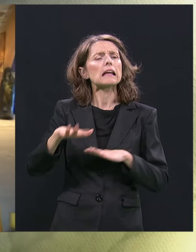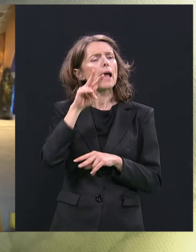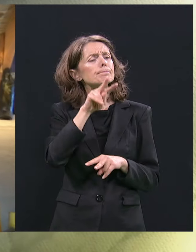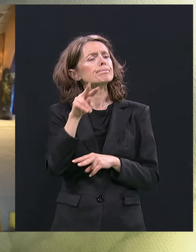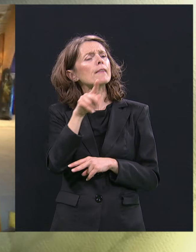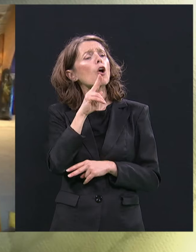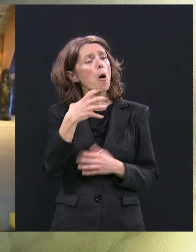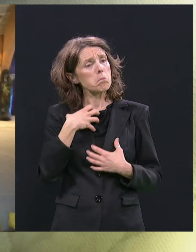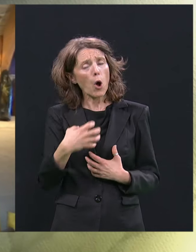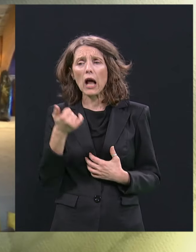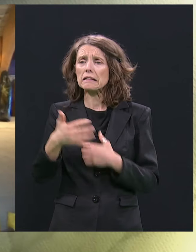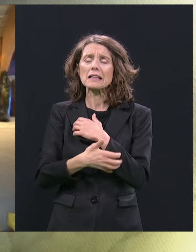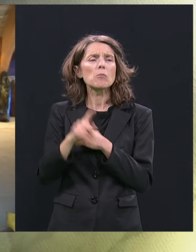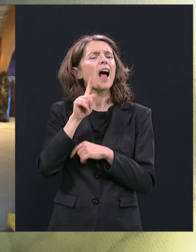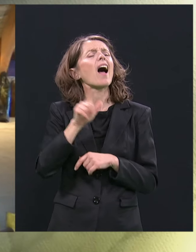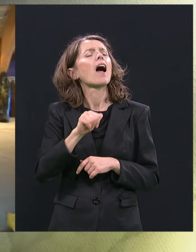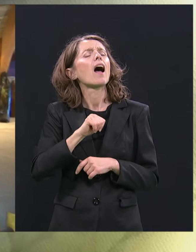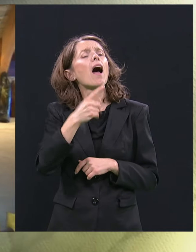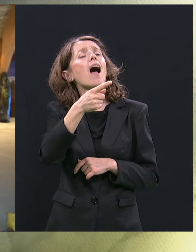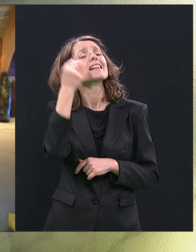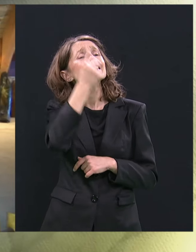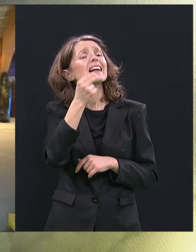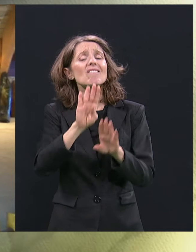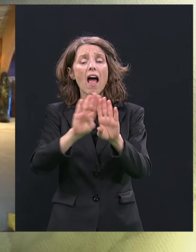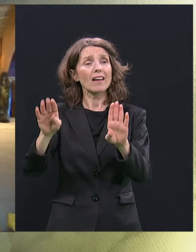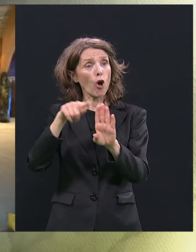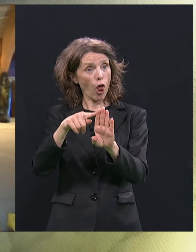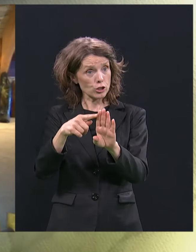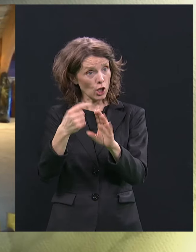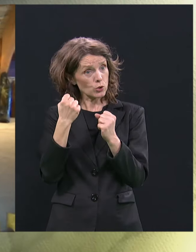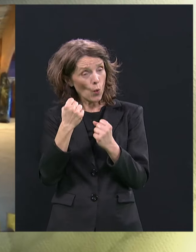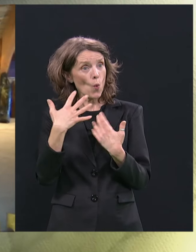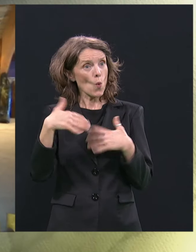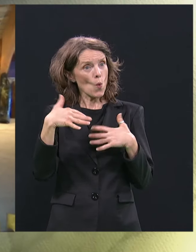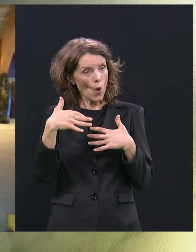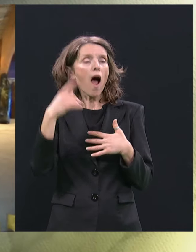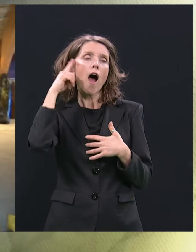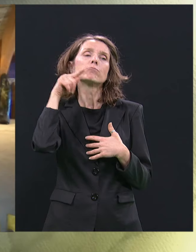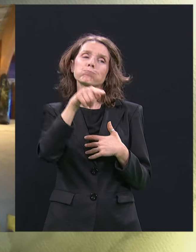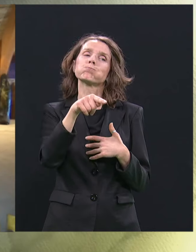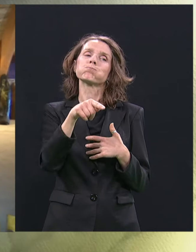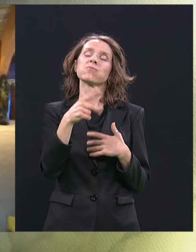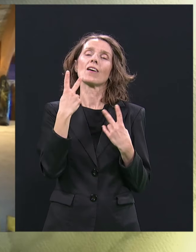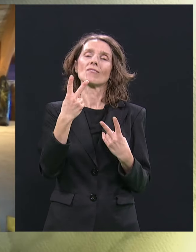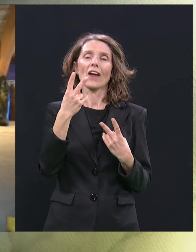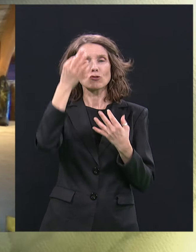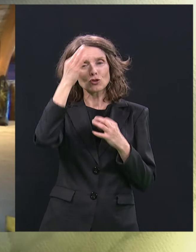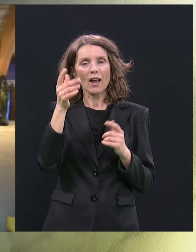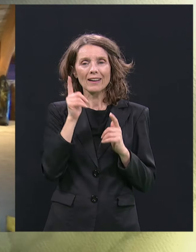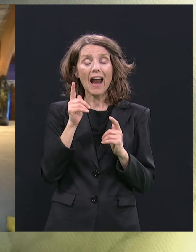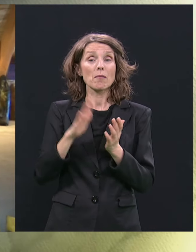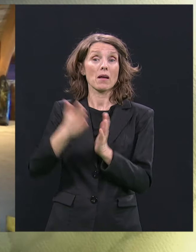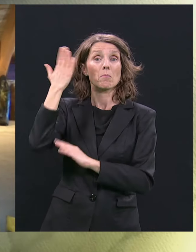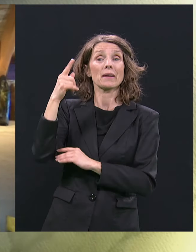ikonostasa. Sremska Mitrovica se na taj način reprezentovala kao grad, veliki grad, značajan grad.